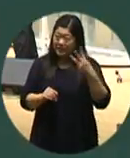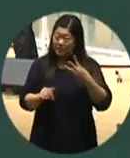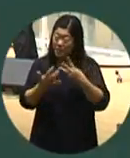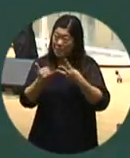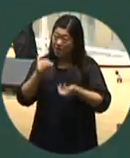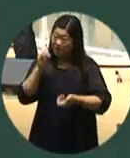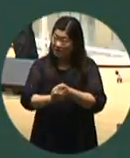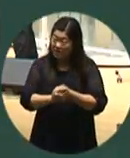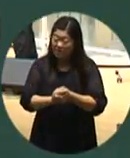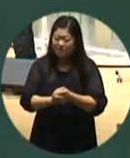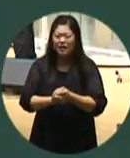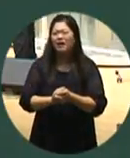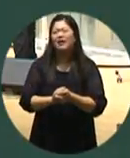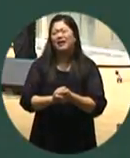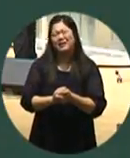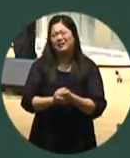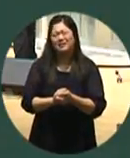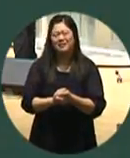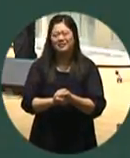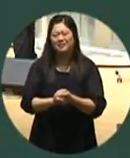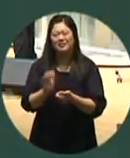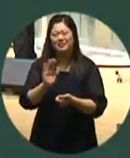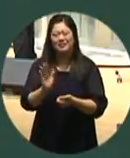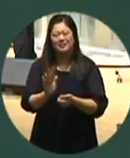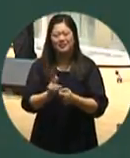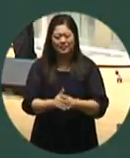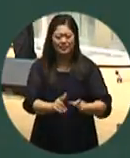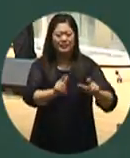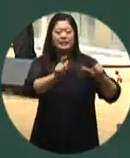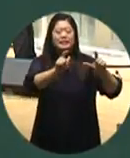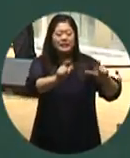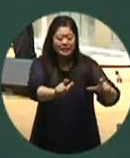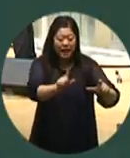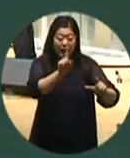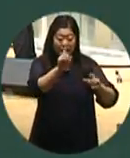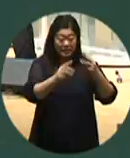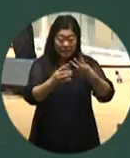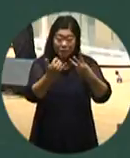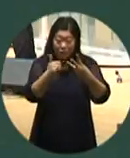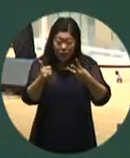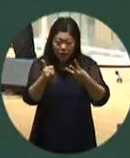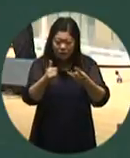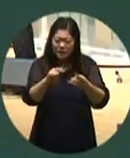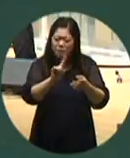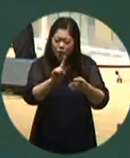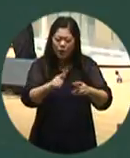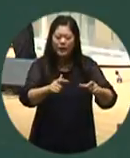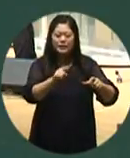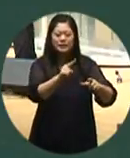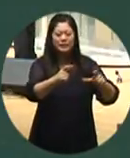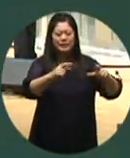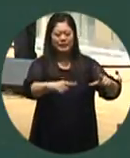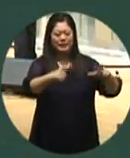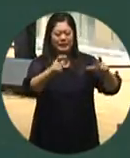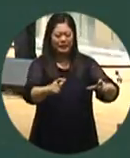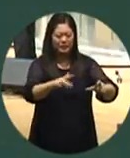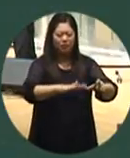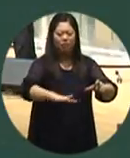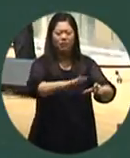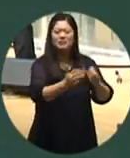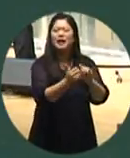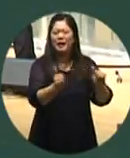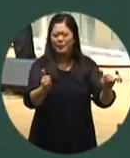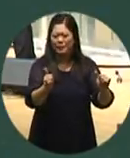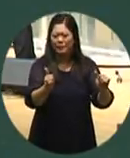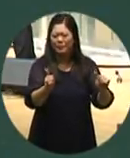to that number 3,000 disciples? No. 지역을 살렸다 그 말이에요. What it meant is they saved their 그렇죠. region. 현장을 살렸다 그